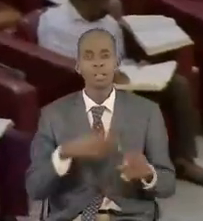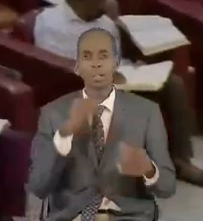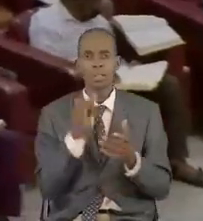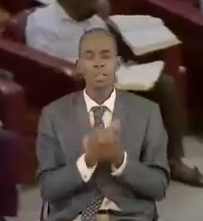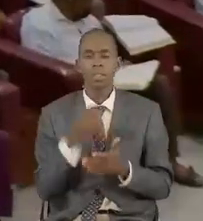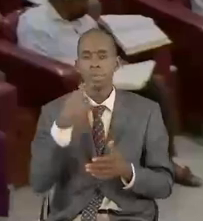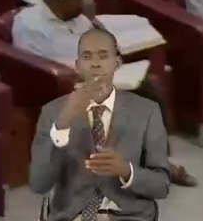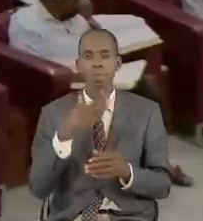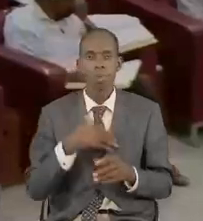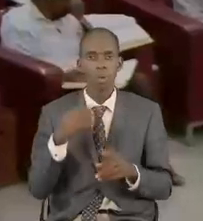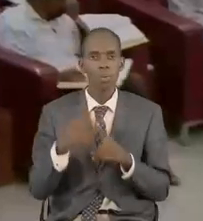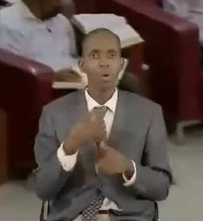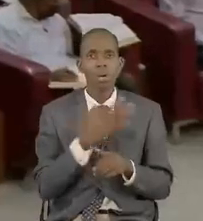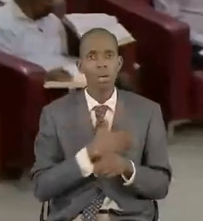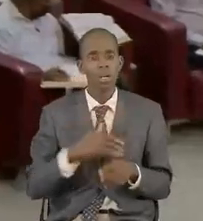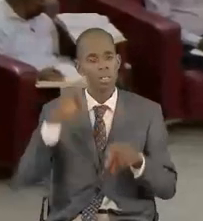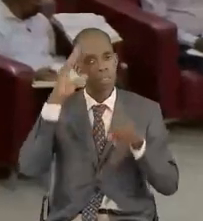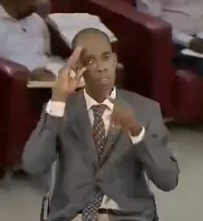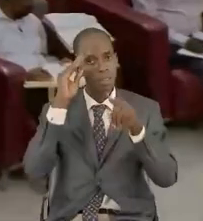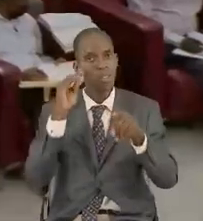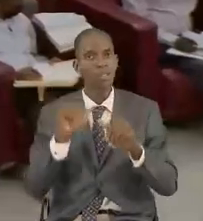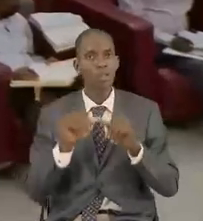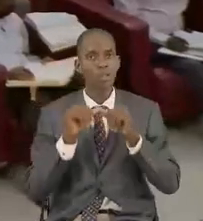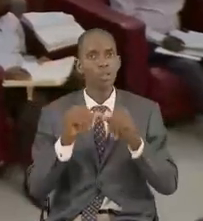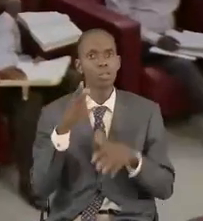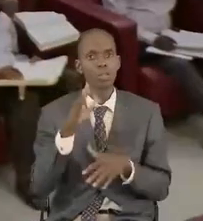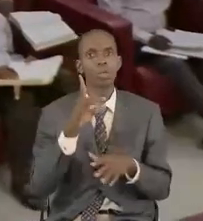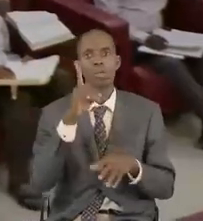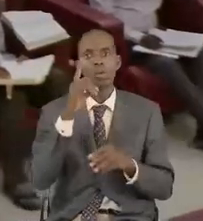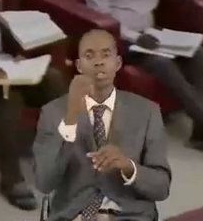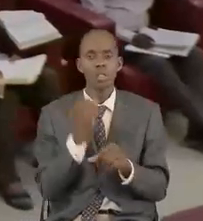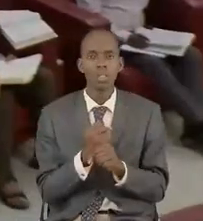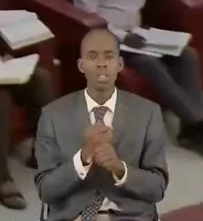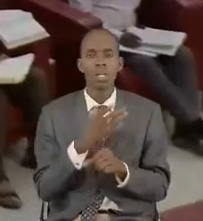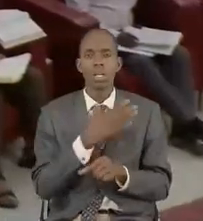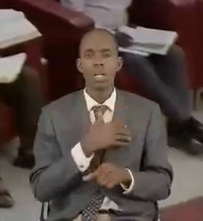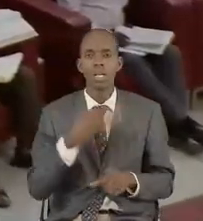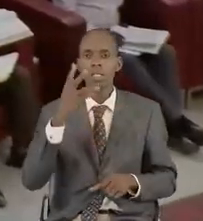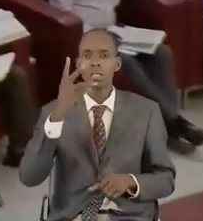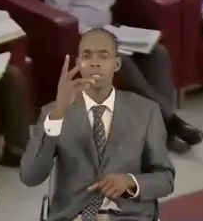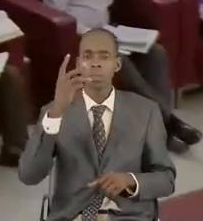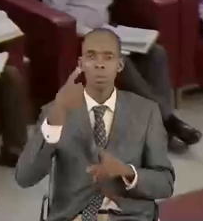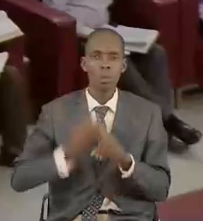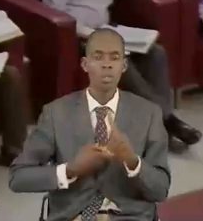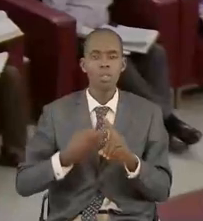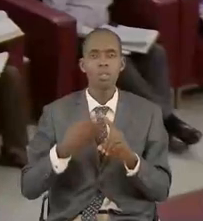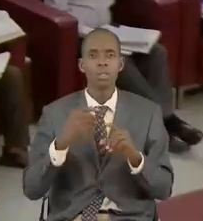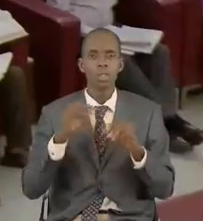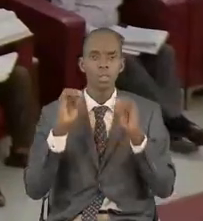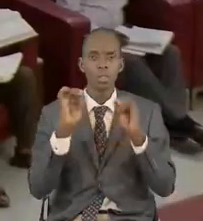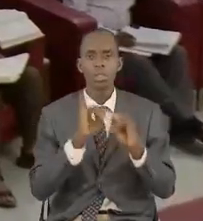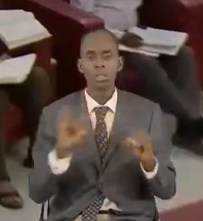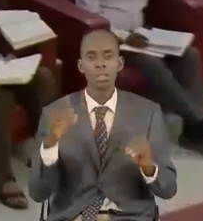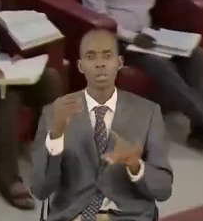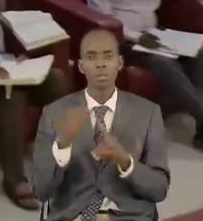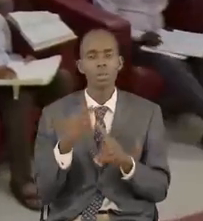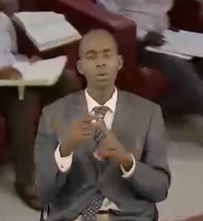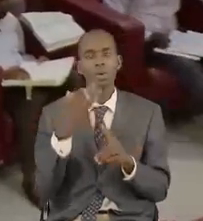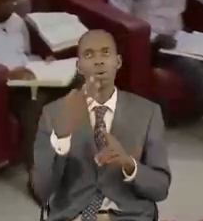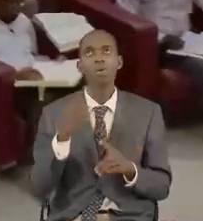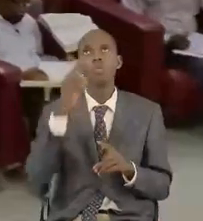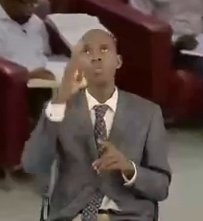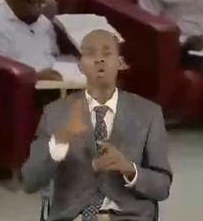parle et déclare ma parole et il est Debré là-bas un an et 6 mois enseignant parmi les Corinthiens la